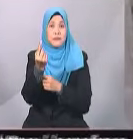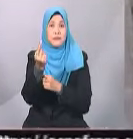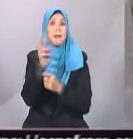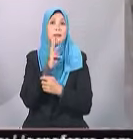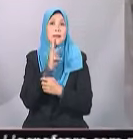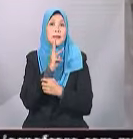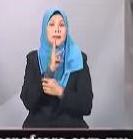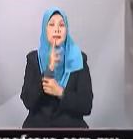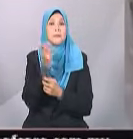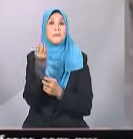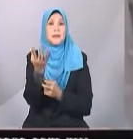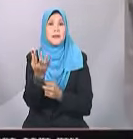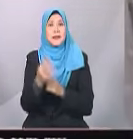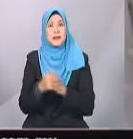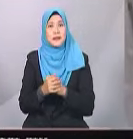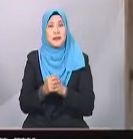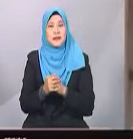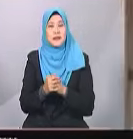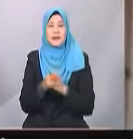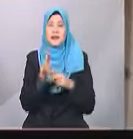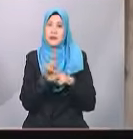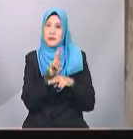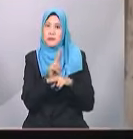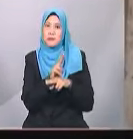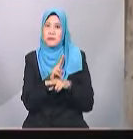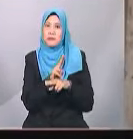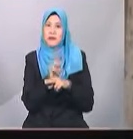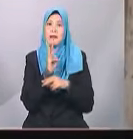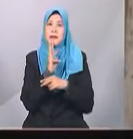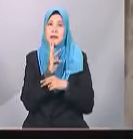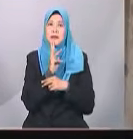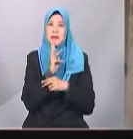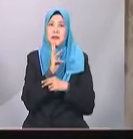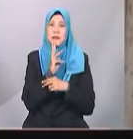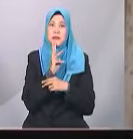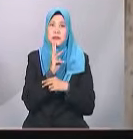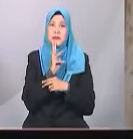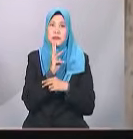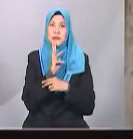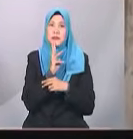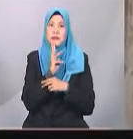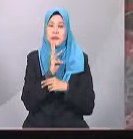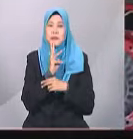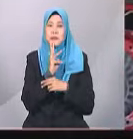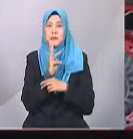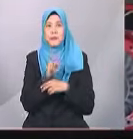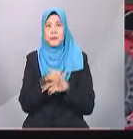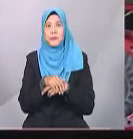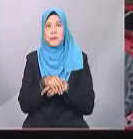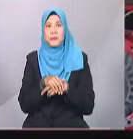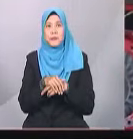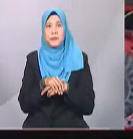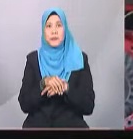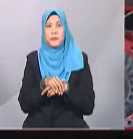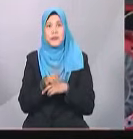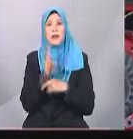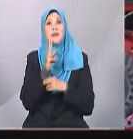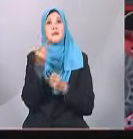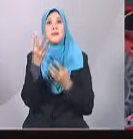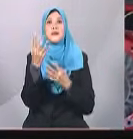Air? Air kita guna air tu air. Air boring? Air benda ni tunggu ke air satu berapa tak